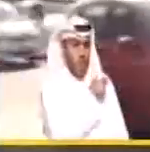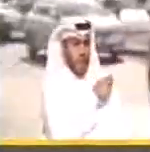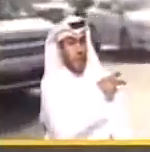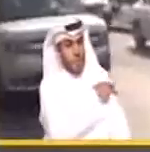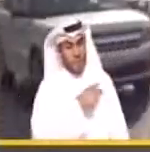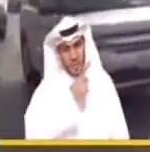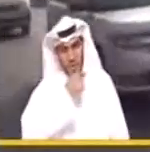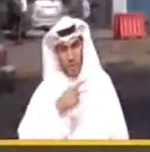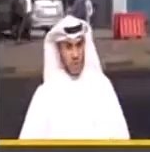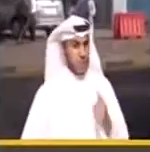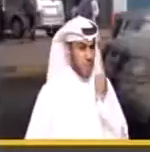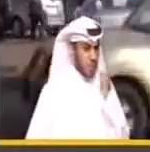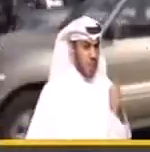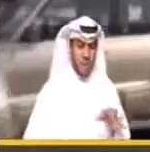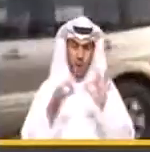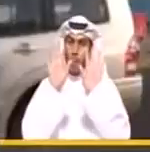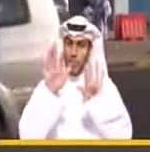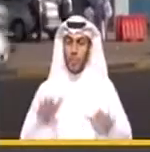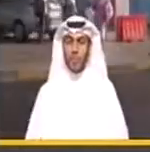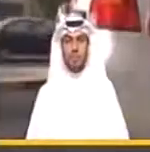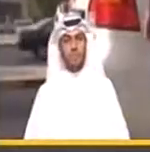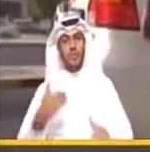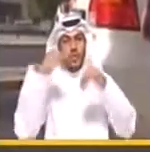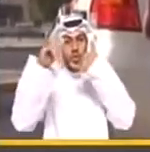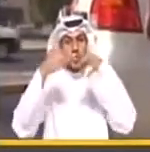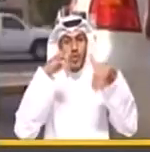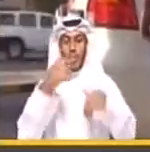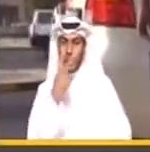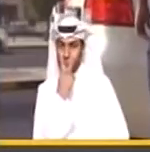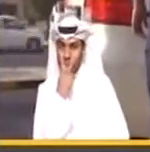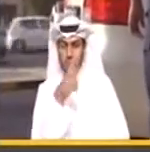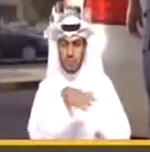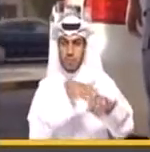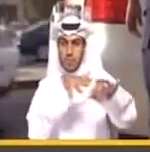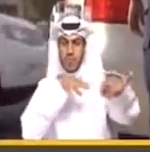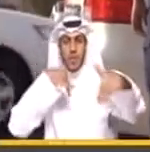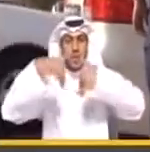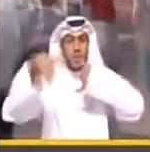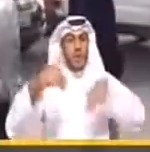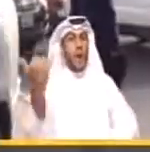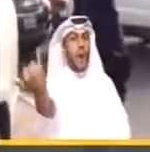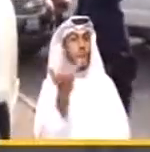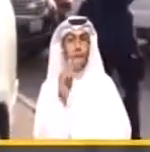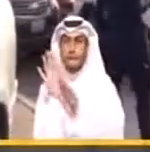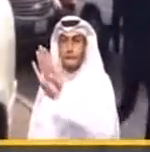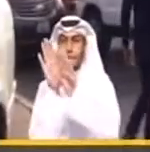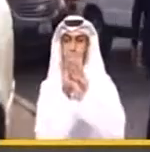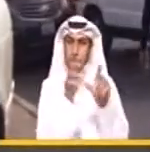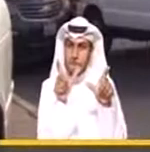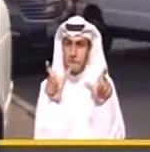الإدارة العامة للمرور وغيرها من قوى أمنية منتشرون على الطرق لتوفير أقصى درجات